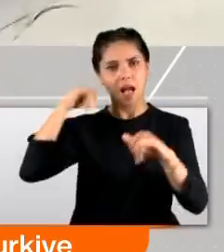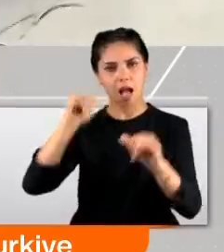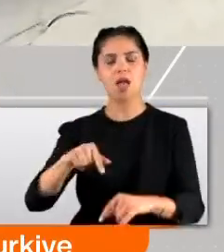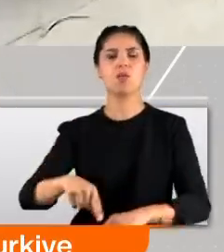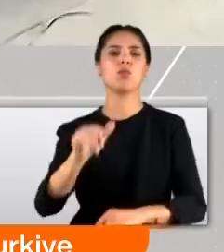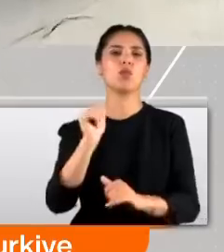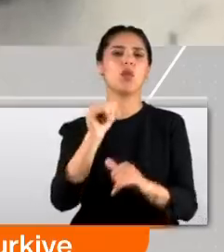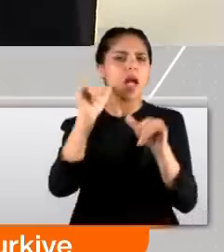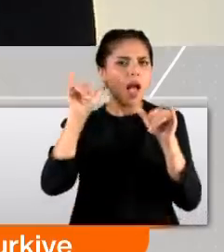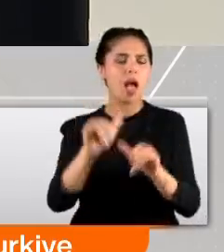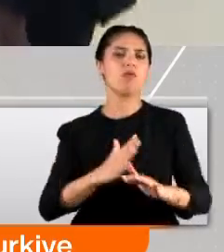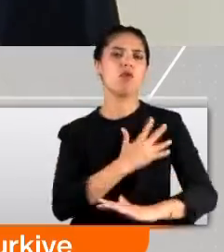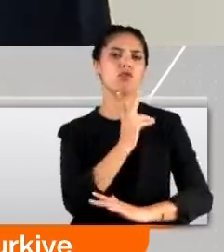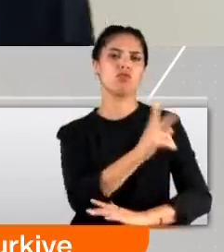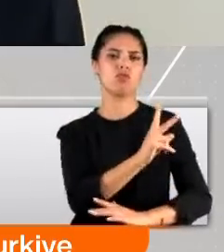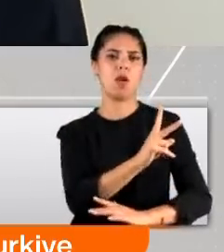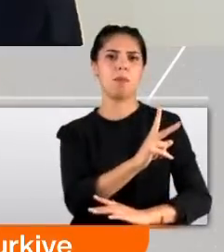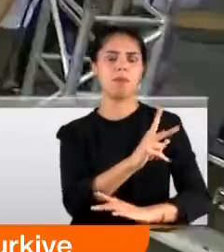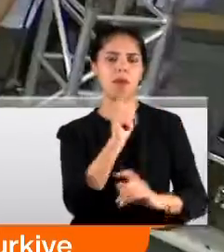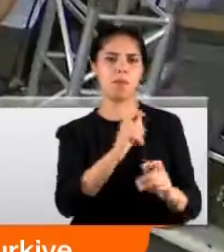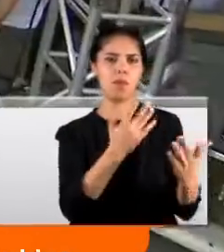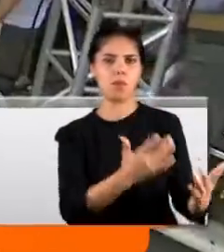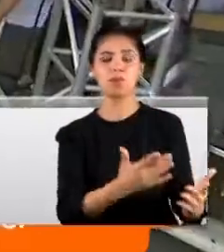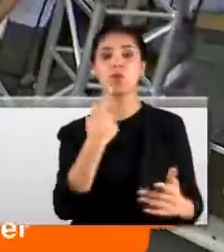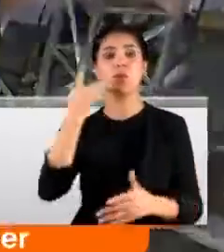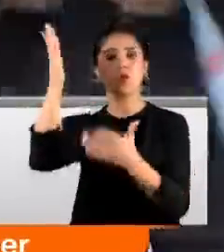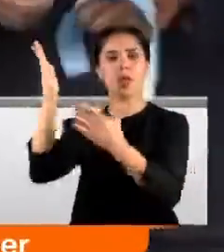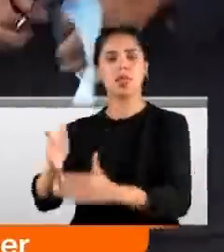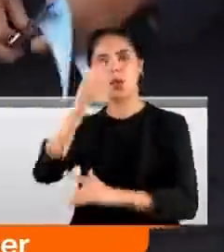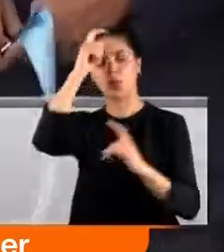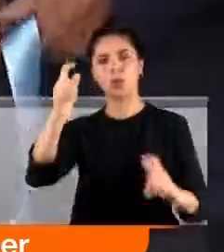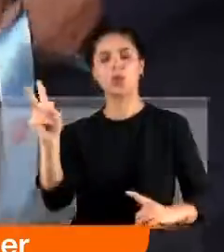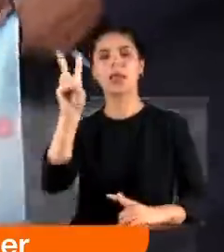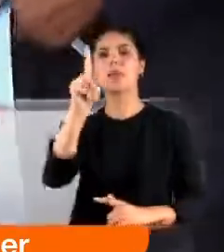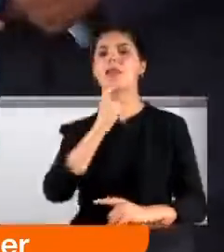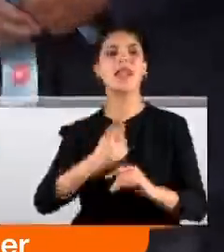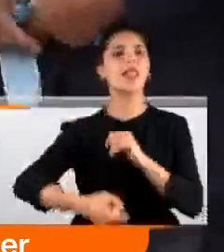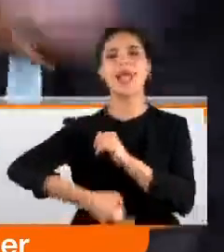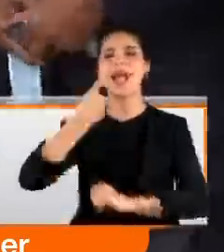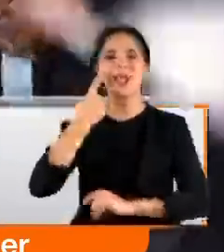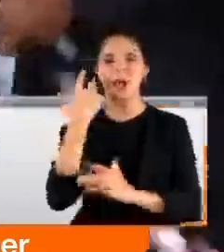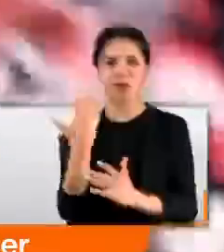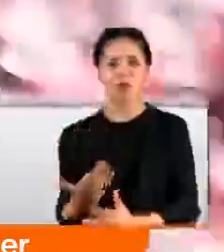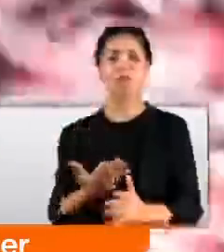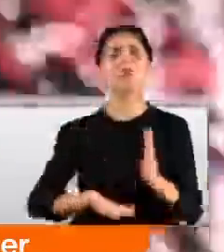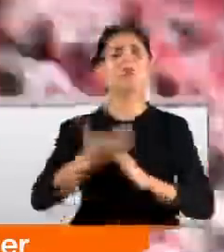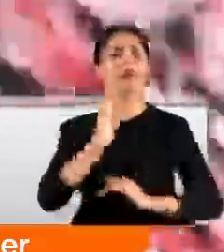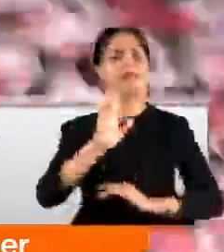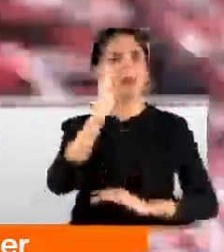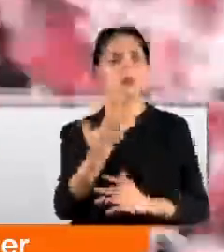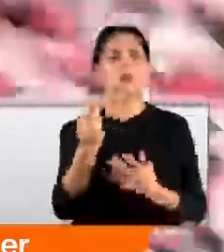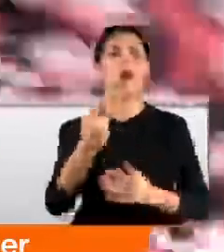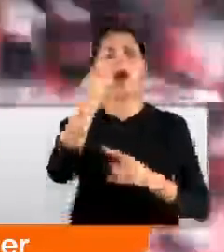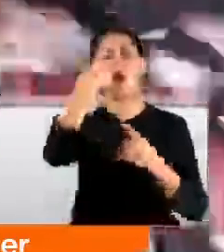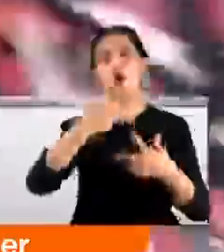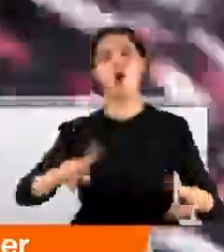de yine CHP üstlenmektedir. Erdoğan, Türkiye'nin 21 yıl öncesine göre daha demokratik ve özgür